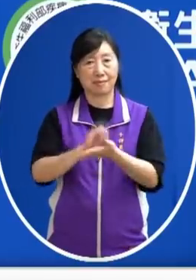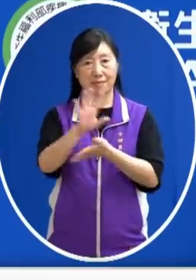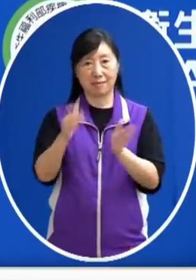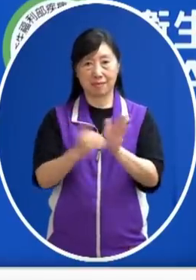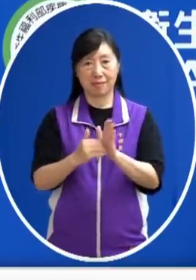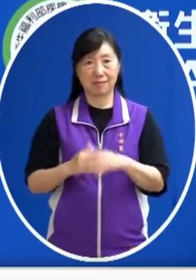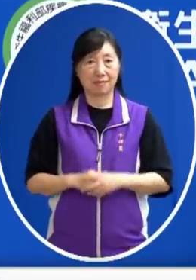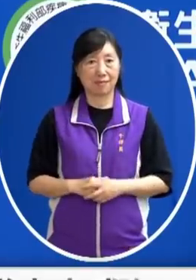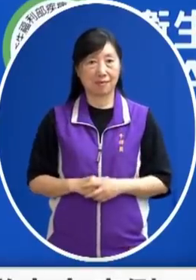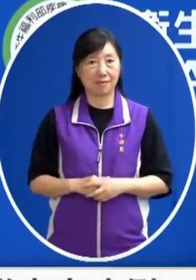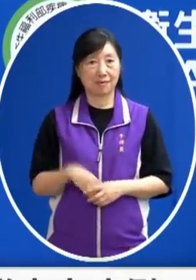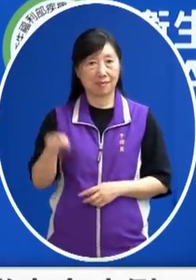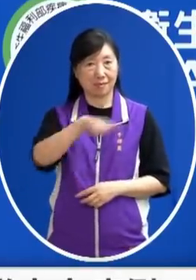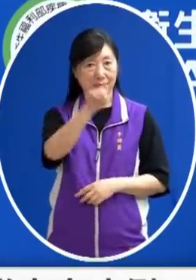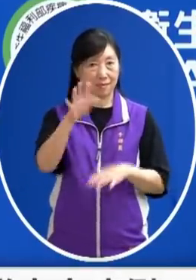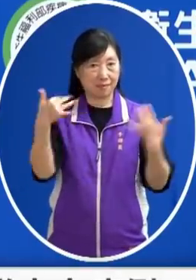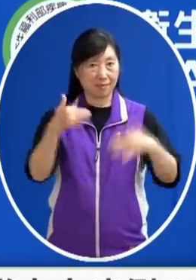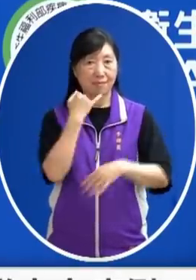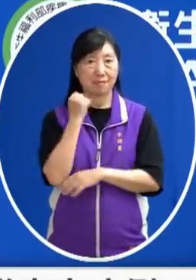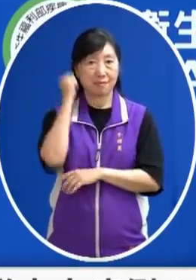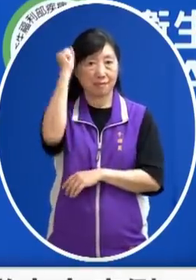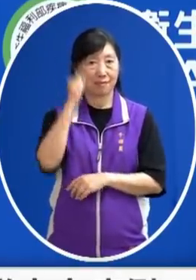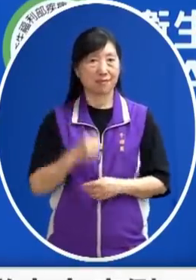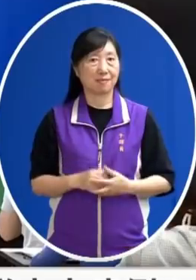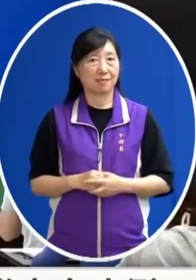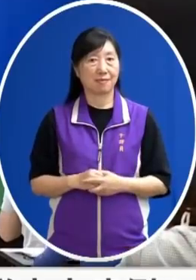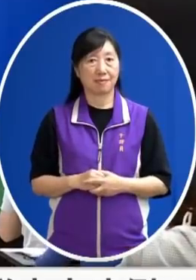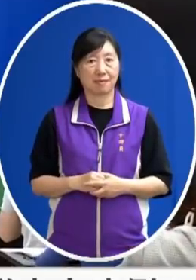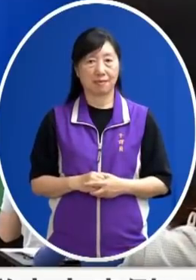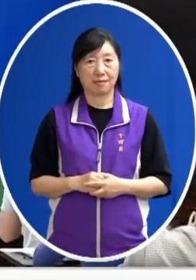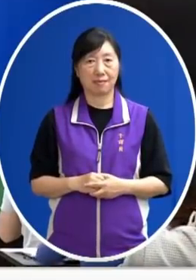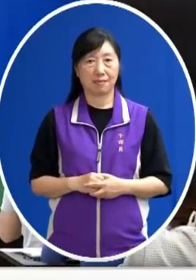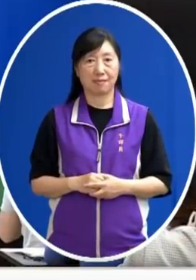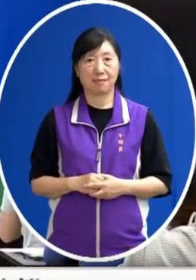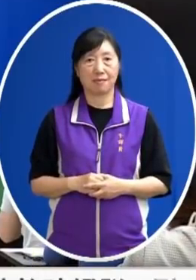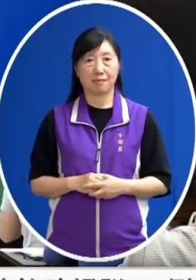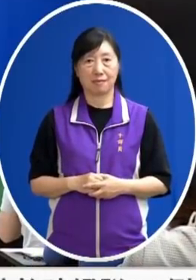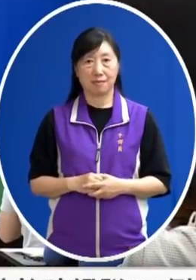告到这里哈，那大家有问题可以提出来。